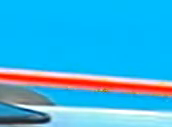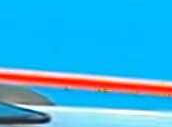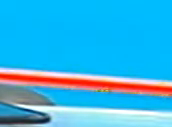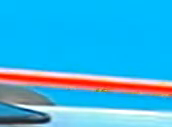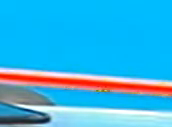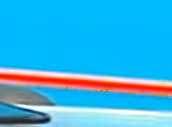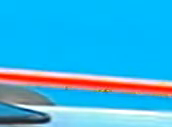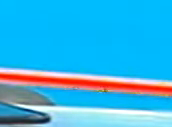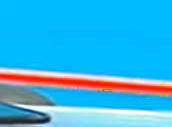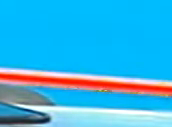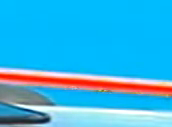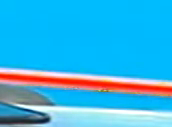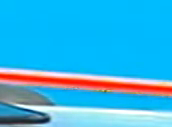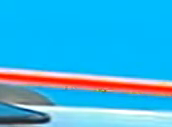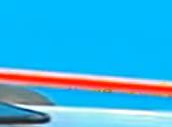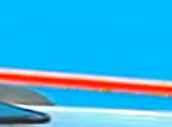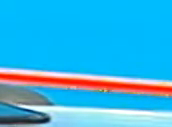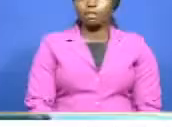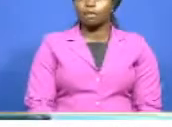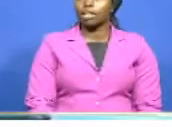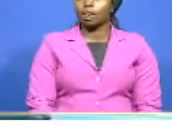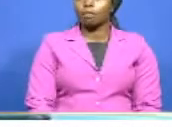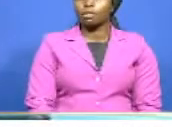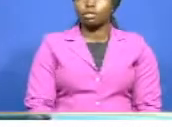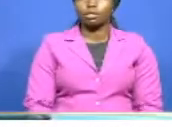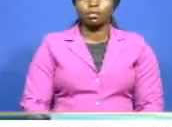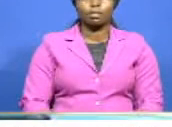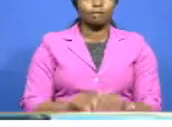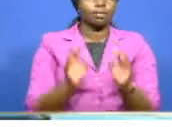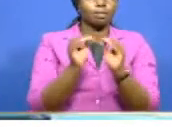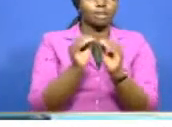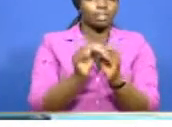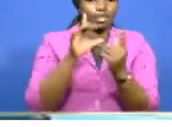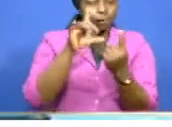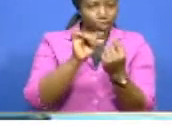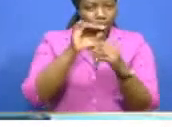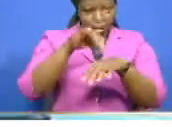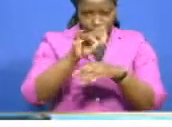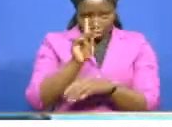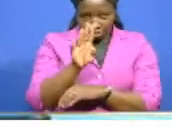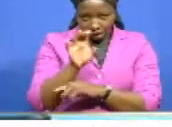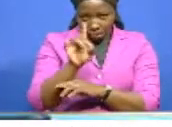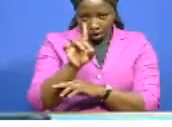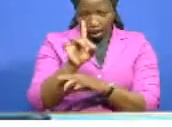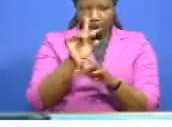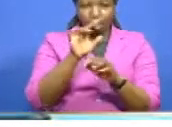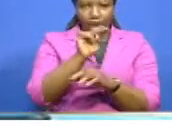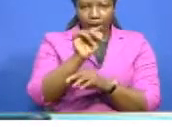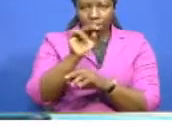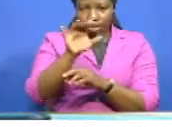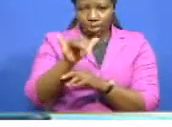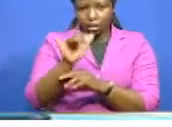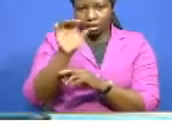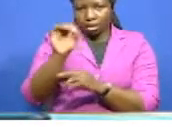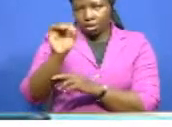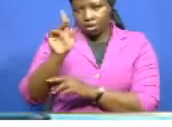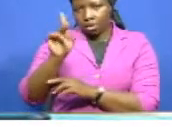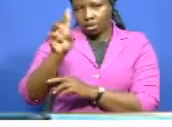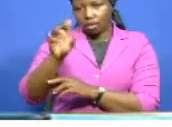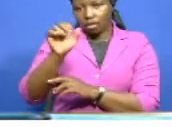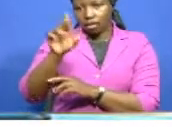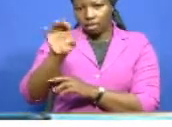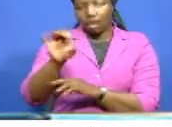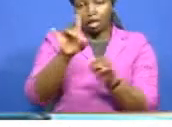ikiwa ungependa kuwasiliana nasi basi kwenye Twitter ni @KBC Channel 1 @Nancy Okware, na vile vile kwenye Facebook ambapo taarifa